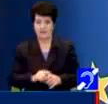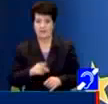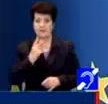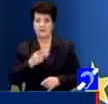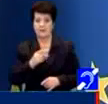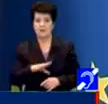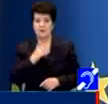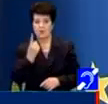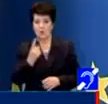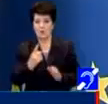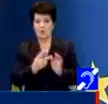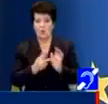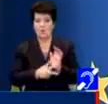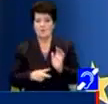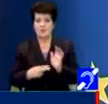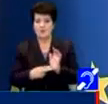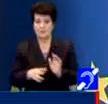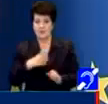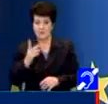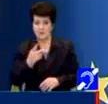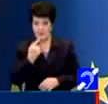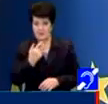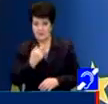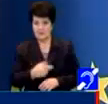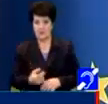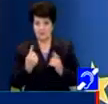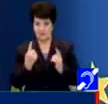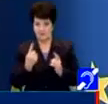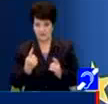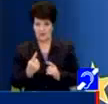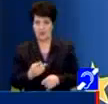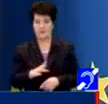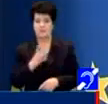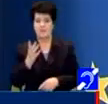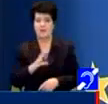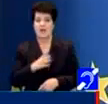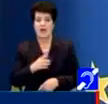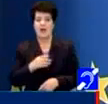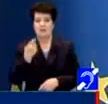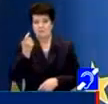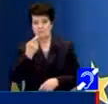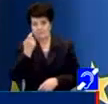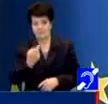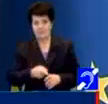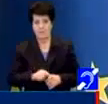de sânge erau 1,87 promile, respectiv diferența nu-i mare, vedeți că persoana era într-o stare avansată